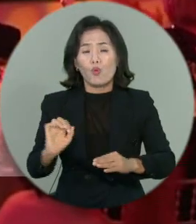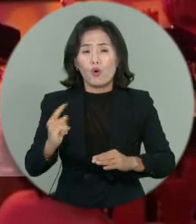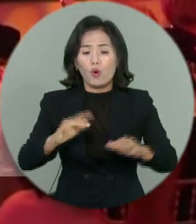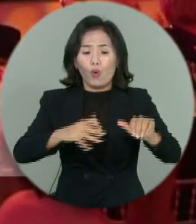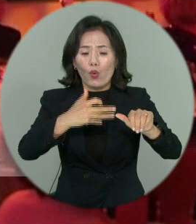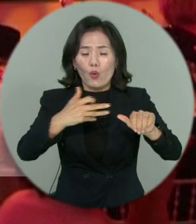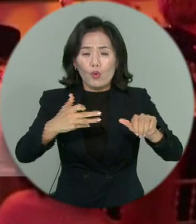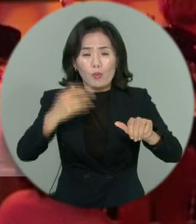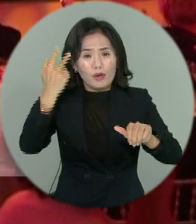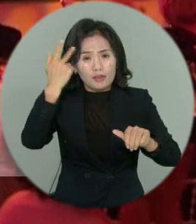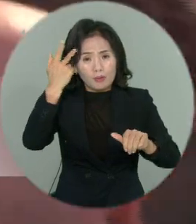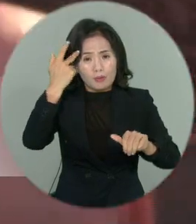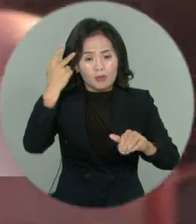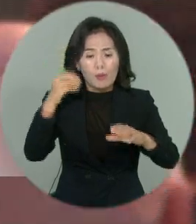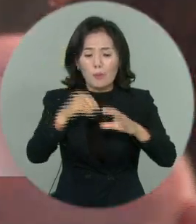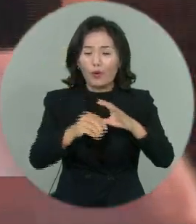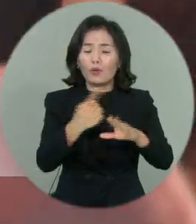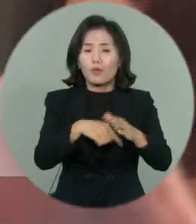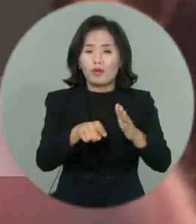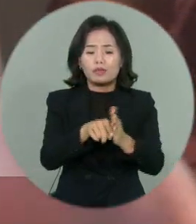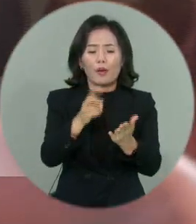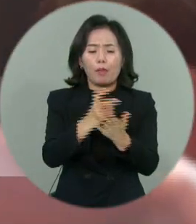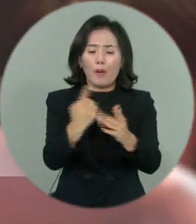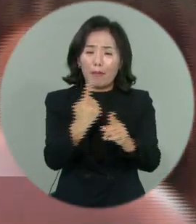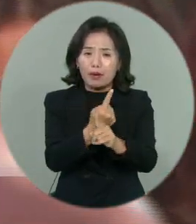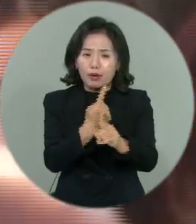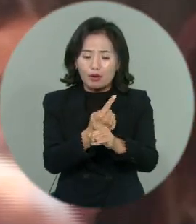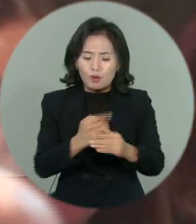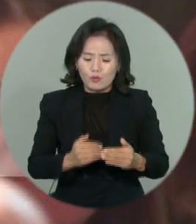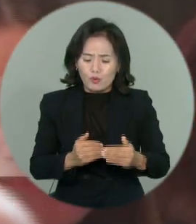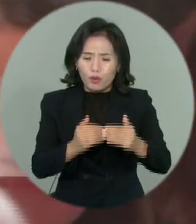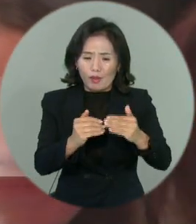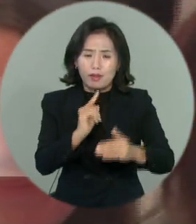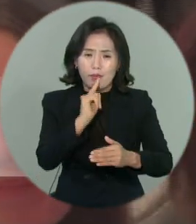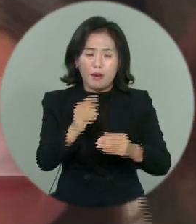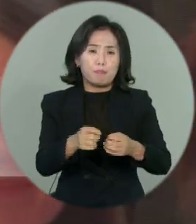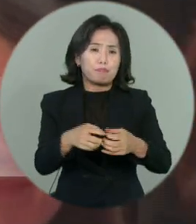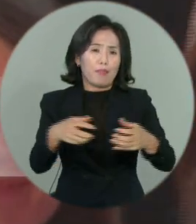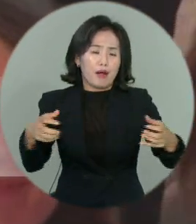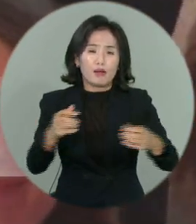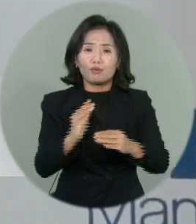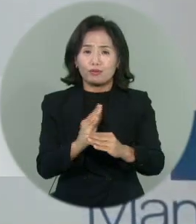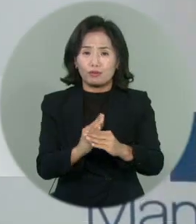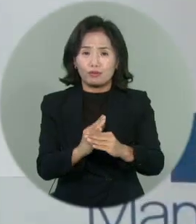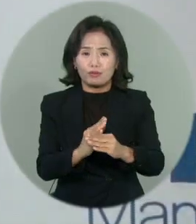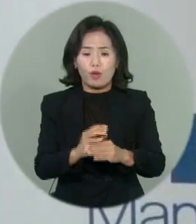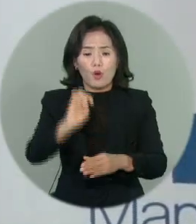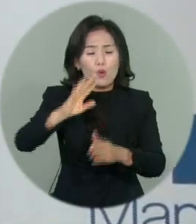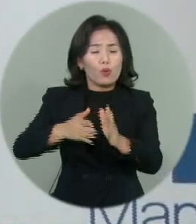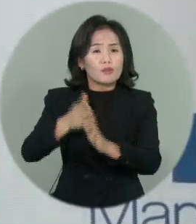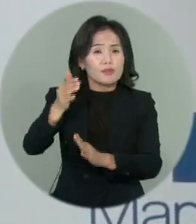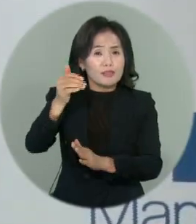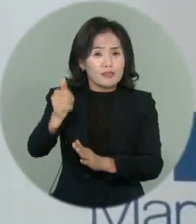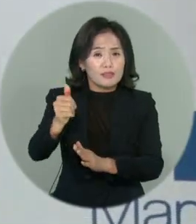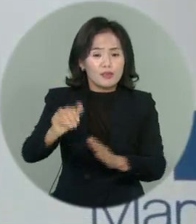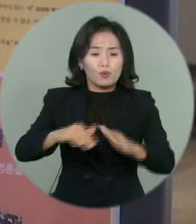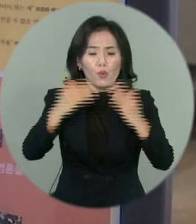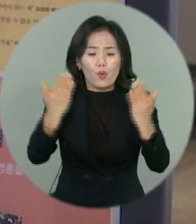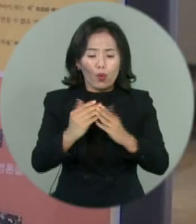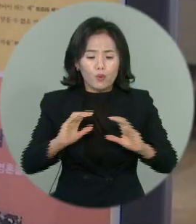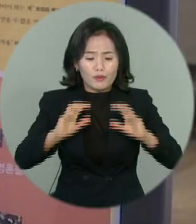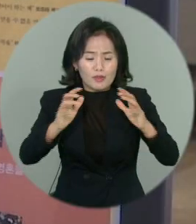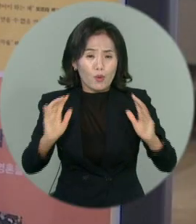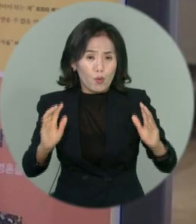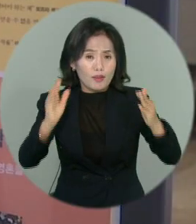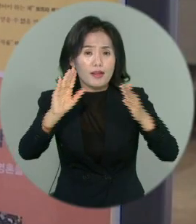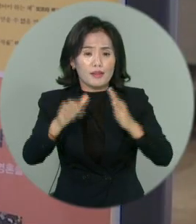518정신 헌법 전문 수록을 위한 개헌 준비 작업에 속도를 내야 한다는 목소리도 커지고 있습니다 강기정 광주시장은 전 세계가 환호한